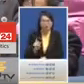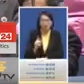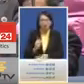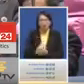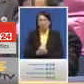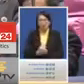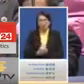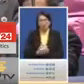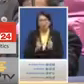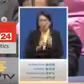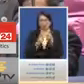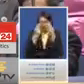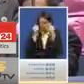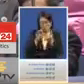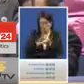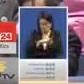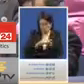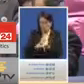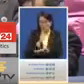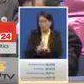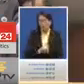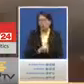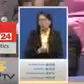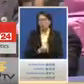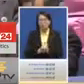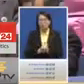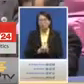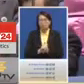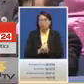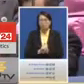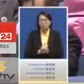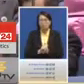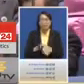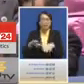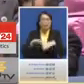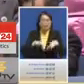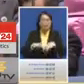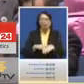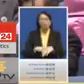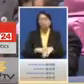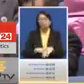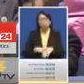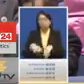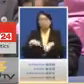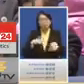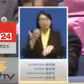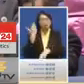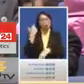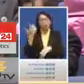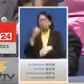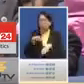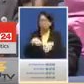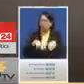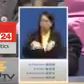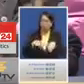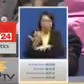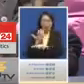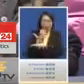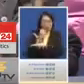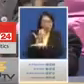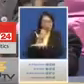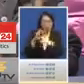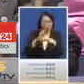านรองนายกครับผมนี่เคารพท่านเป็นไอดอลผมตั้งแต่ตอนเป็นเด็กเลยท่านจัดรายการสนทนาปัญหาบ้านเมืองเมื่อก่อนผมชอบมากแต่วัน